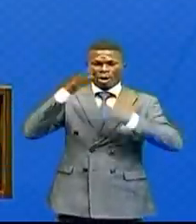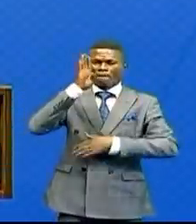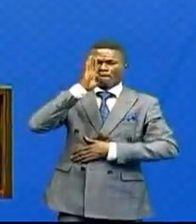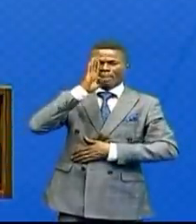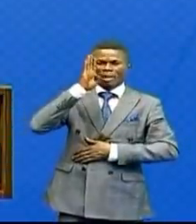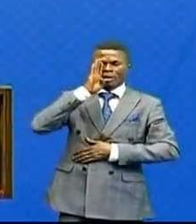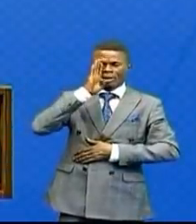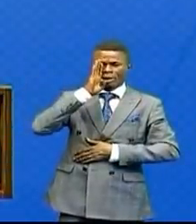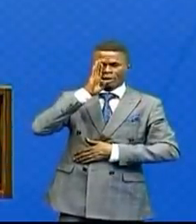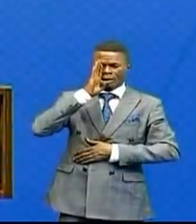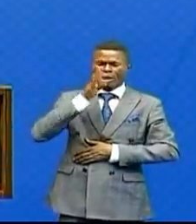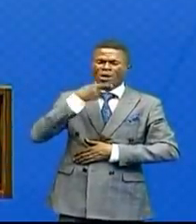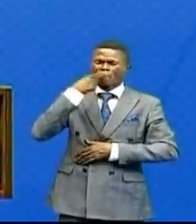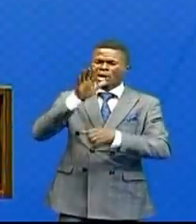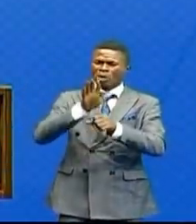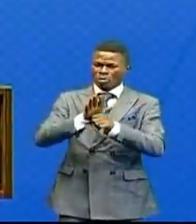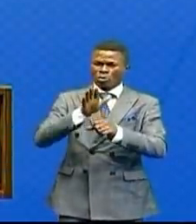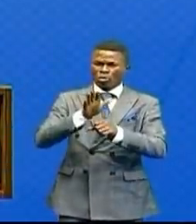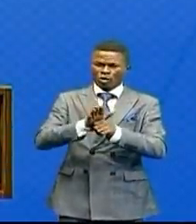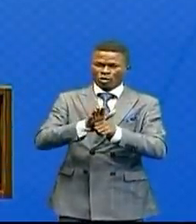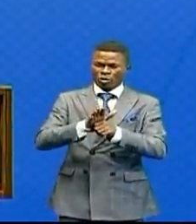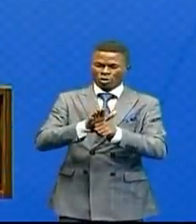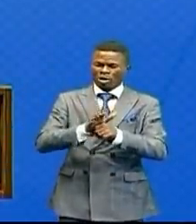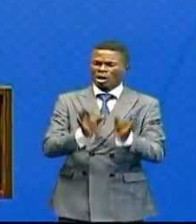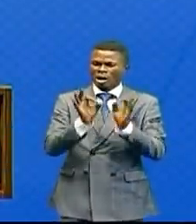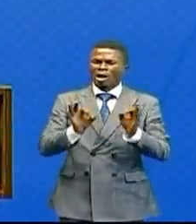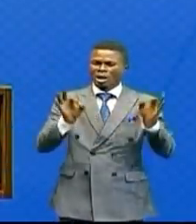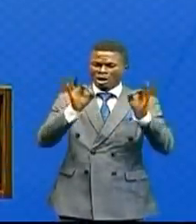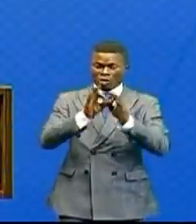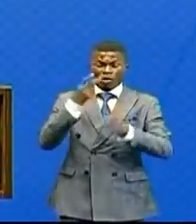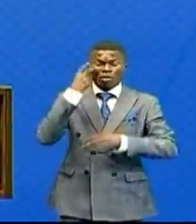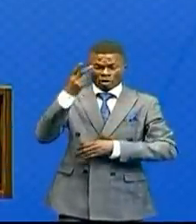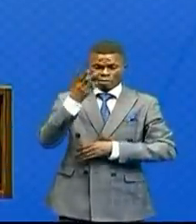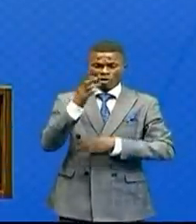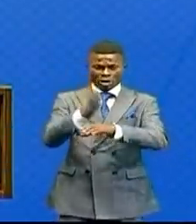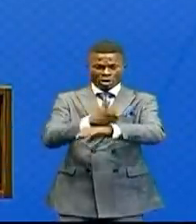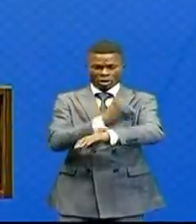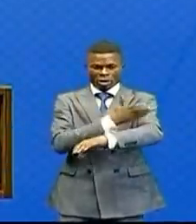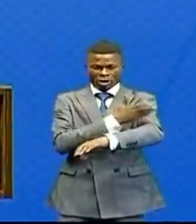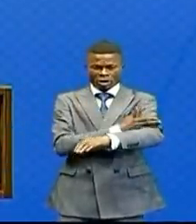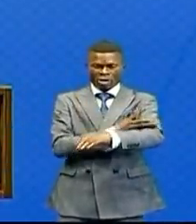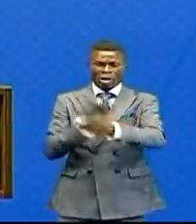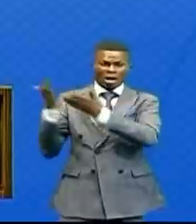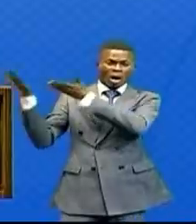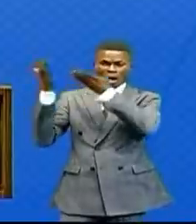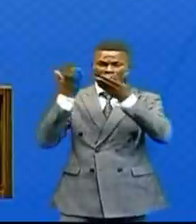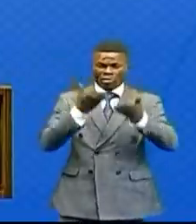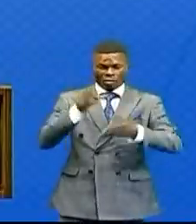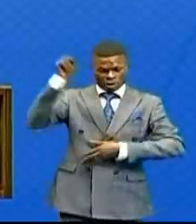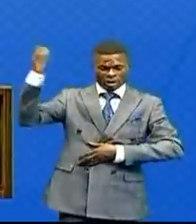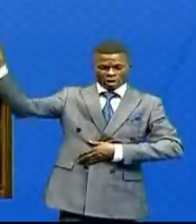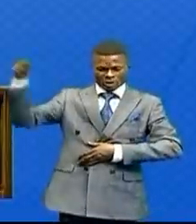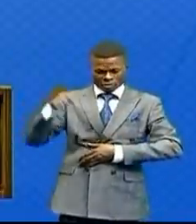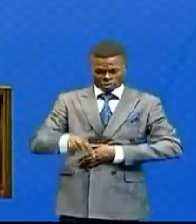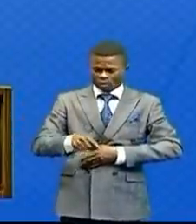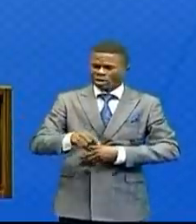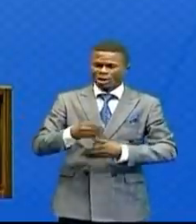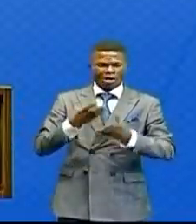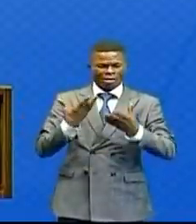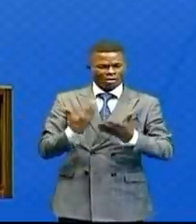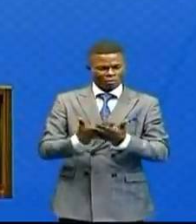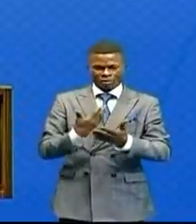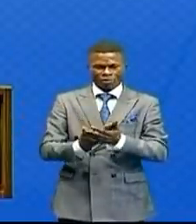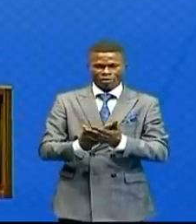belges, il a insisté sur la nécessité de voir ces processus de rapatriement se libérer de toute